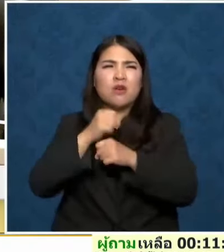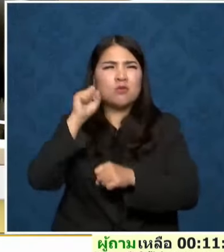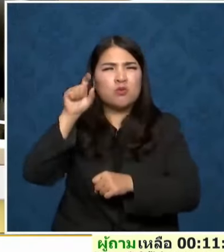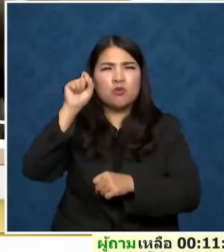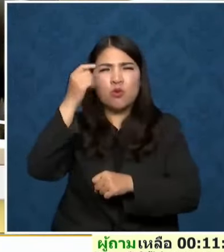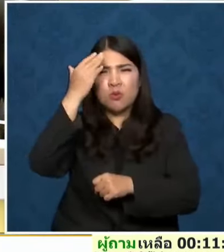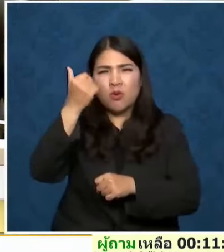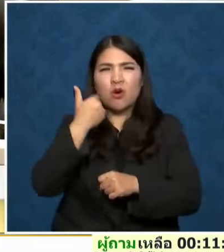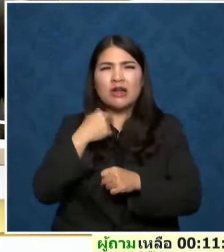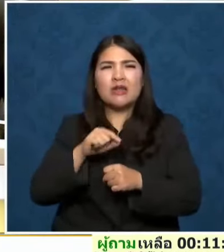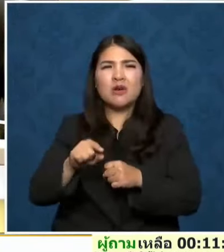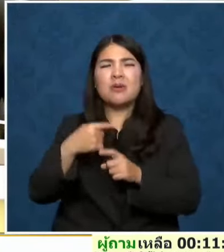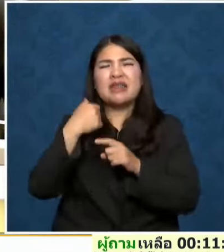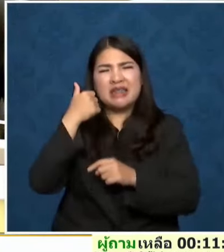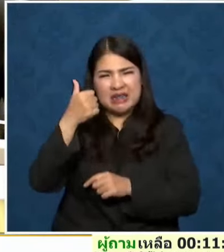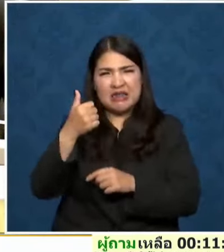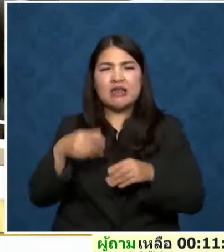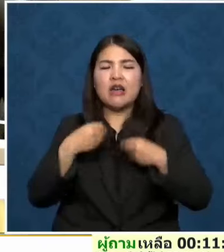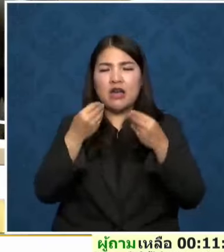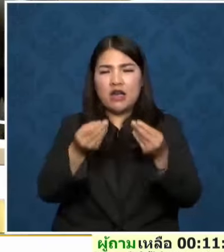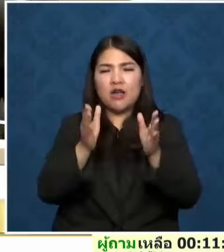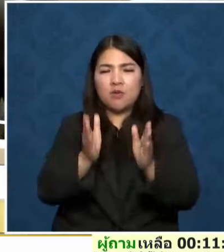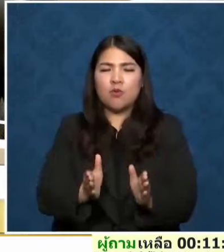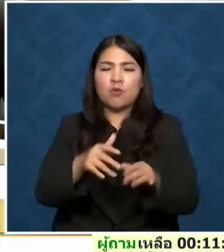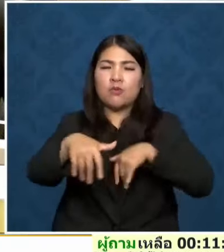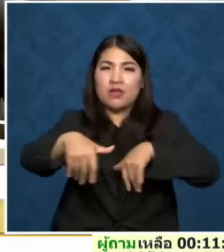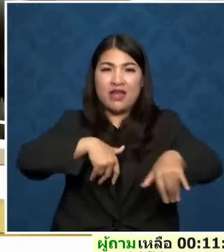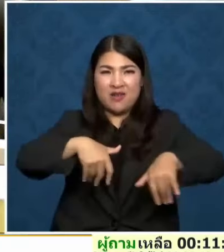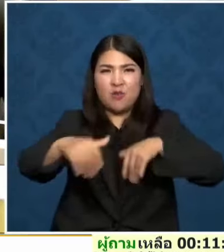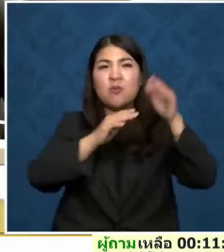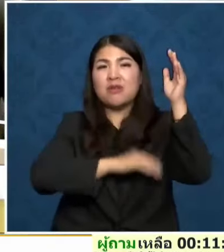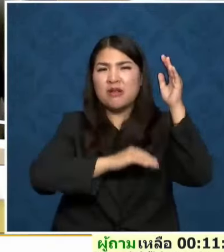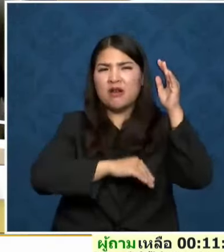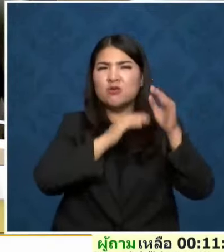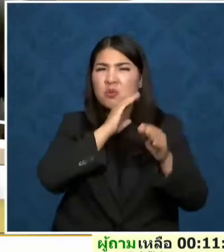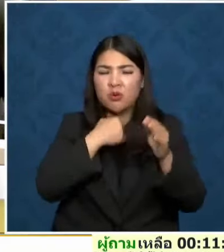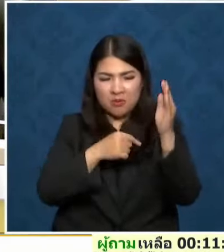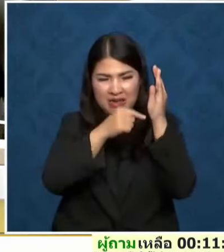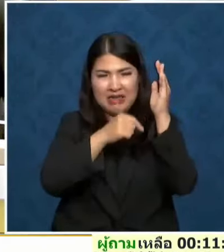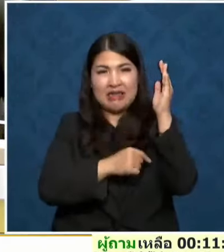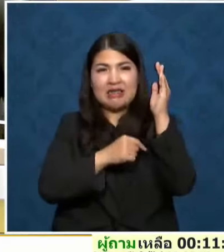ลดีใหพน้ไปชาชนใน 14 จห USDA พากใ้เภเมอไปถึชุมพรแล้ว